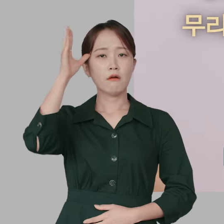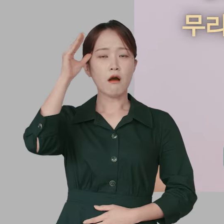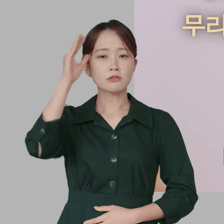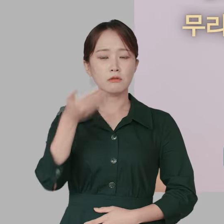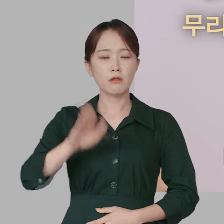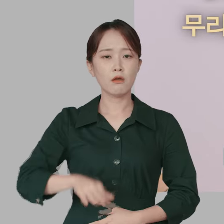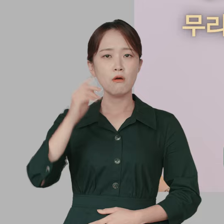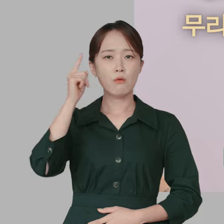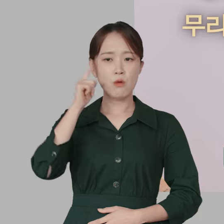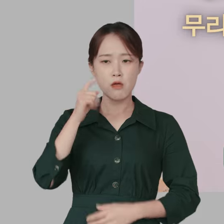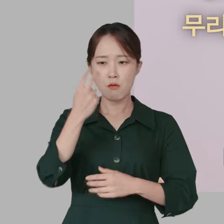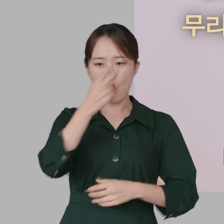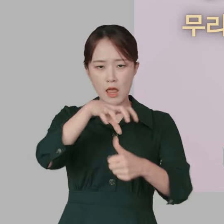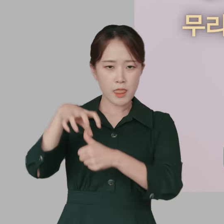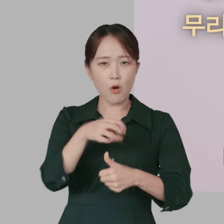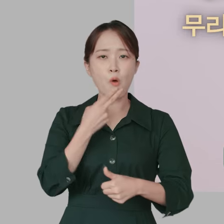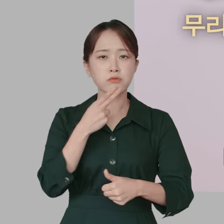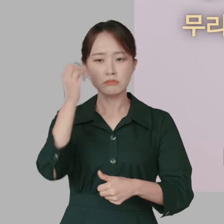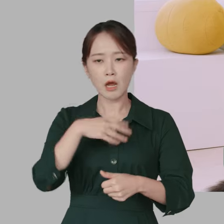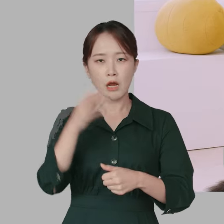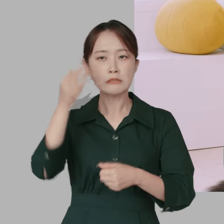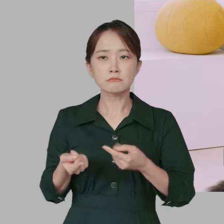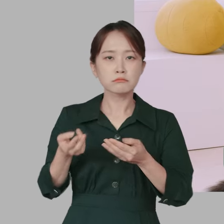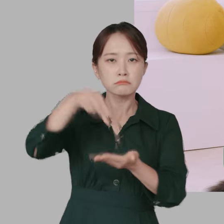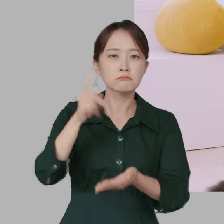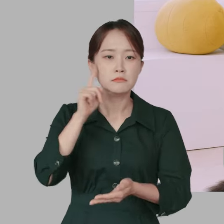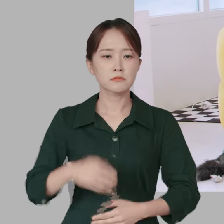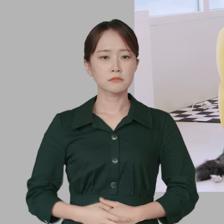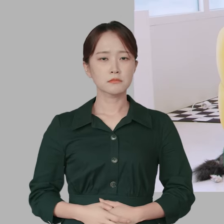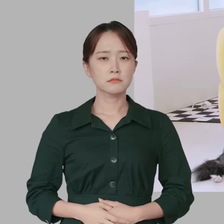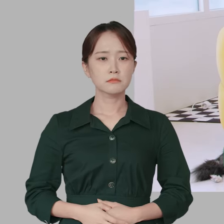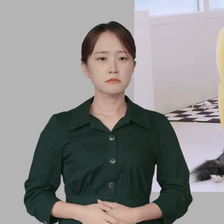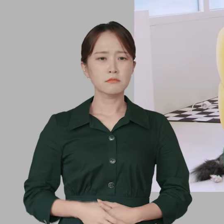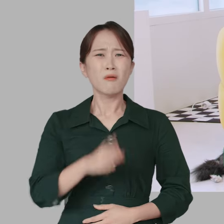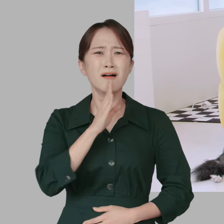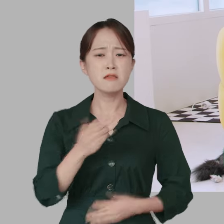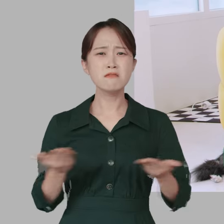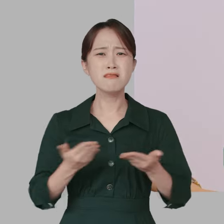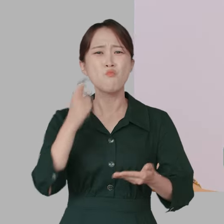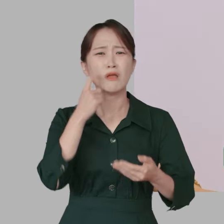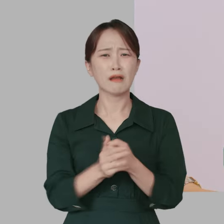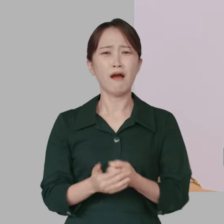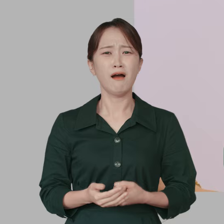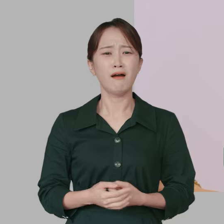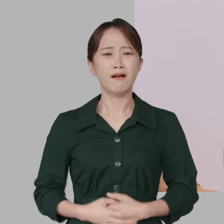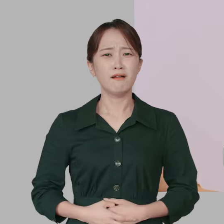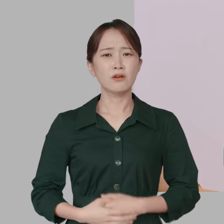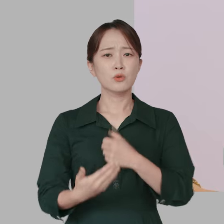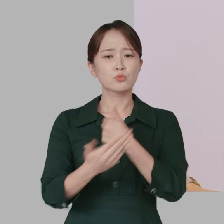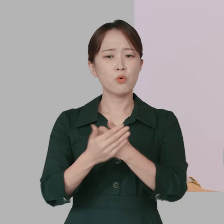케이지 없이 타냐 이런 말씀을 많이 하세요 동예가 일을 못하는 거? 네 맞아요. 일을 못하니까 그거는